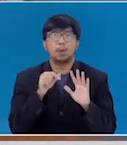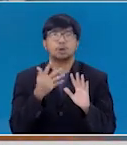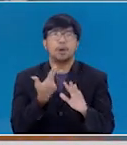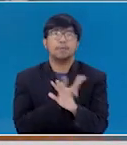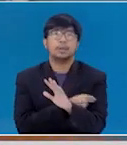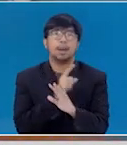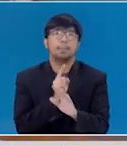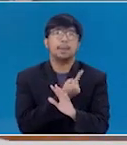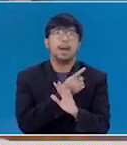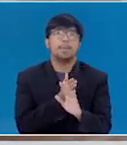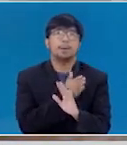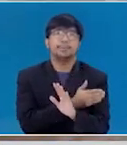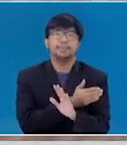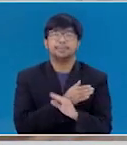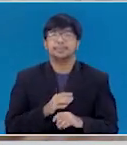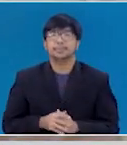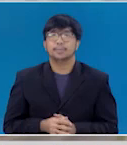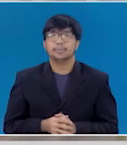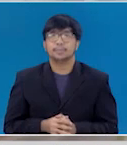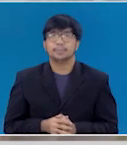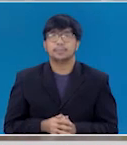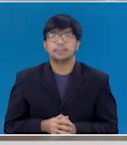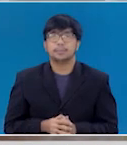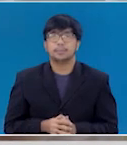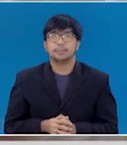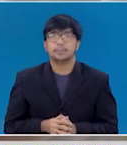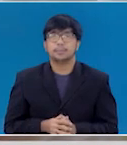6 bulan sejak vaksinasi booster pertama.